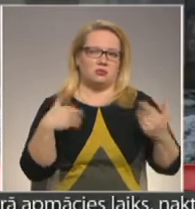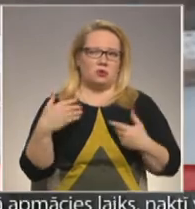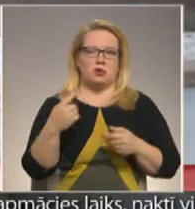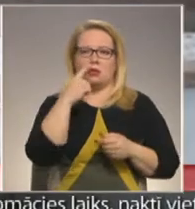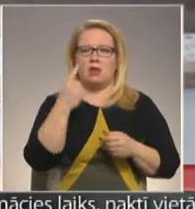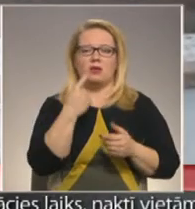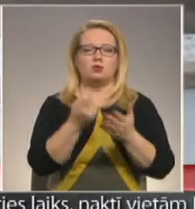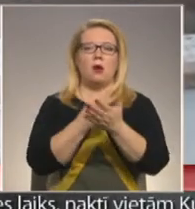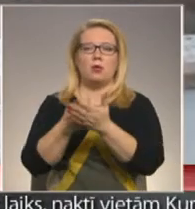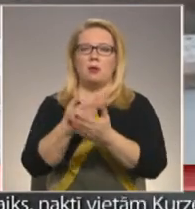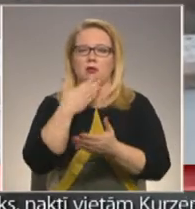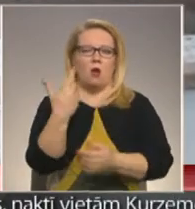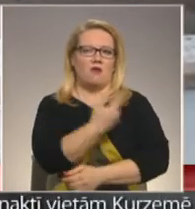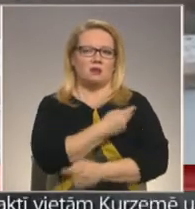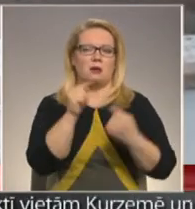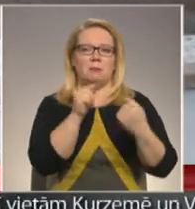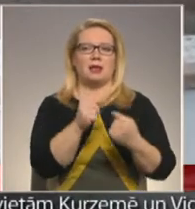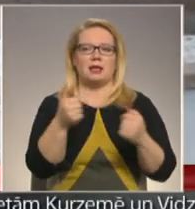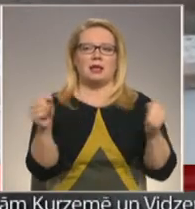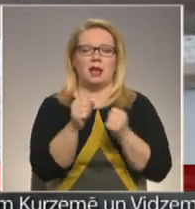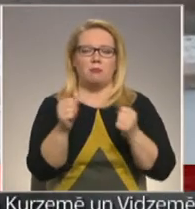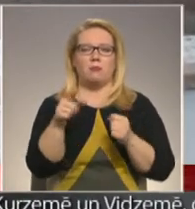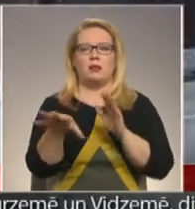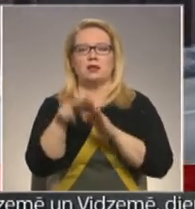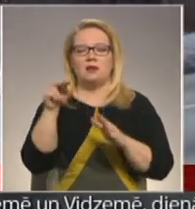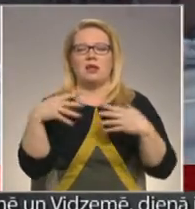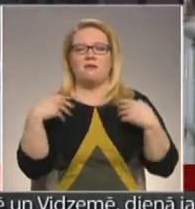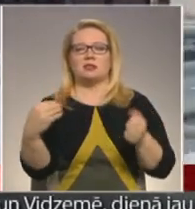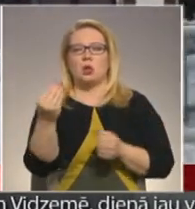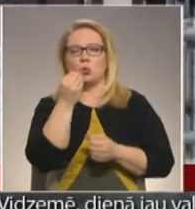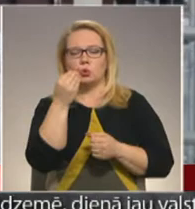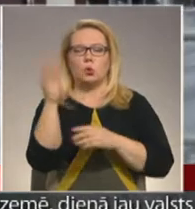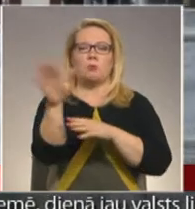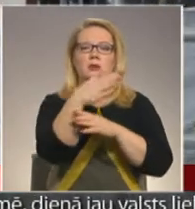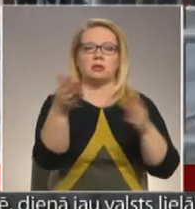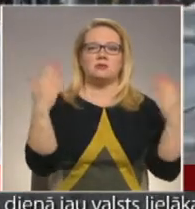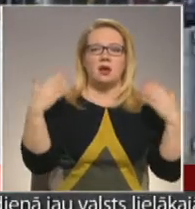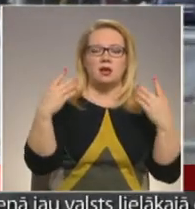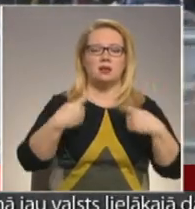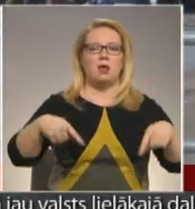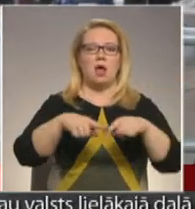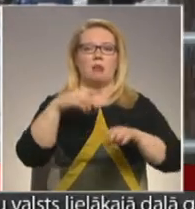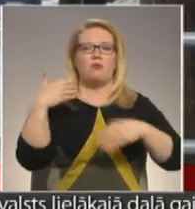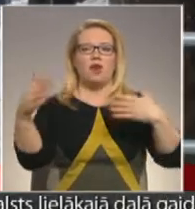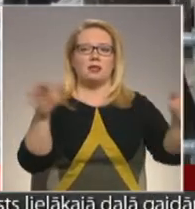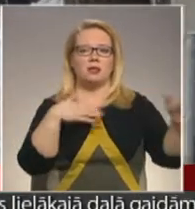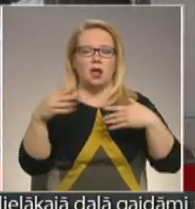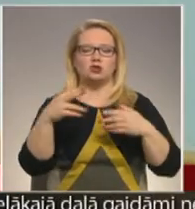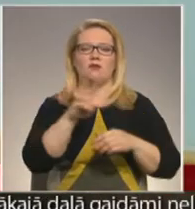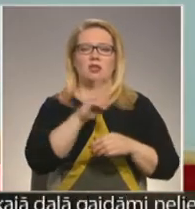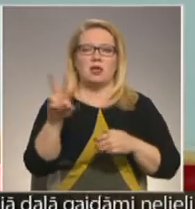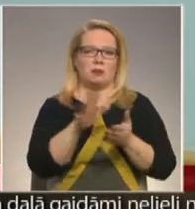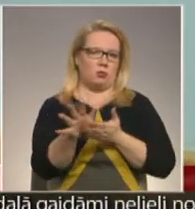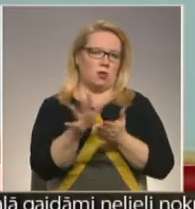Neviens no aptaujātajiem nav vakcinējies pret gripu, tā vietā izvēlas veselīgu uzturu, pastaigas svaigā gaisā, telpu vēdināšanu, vitamīnu